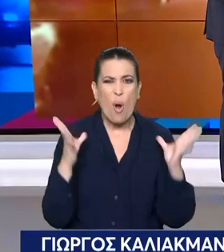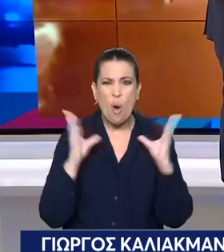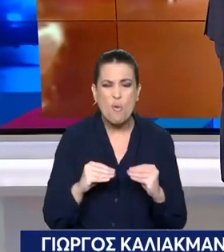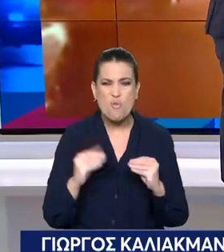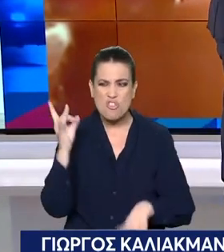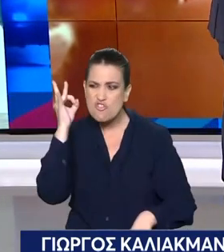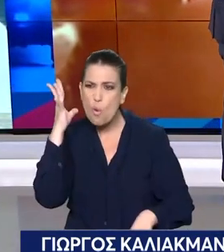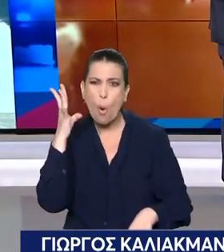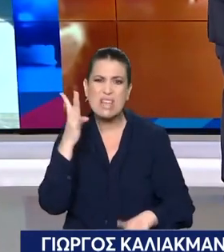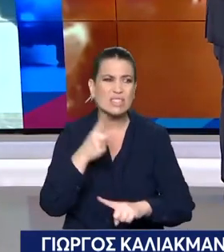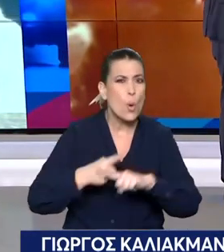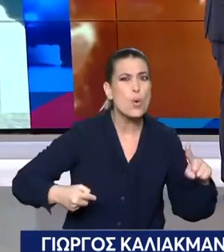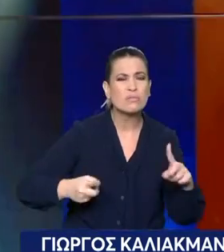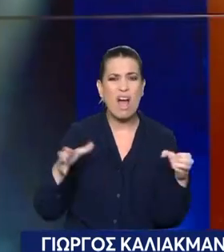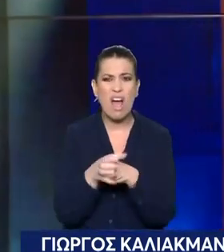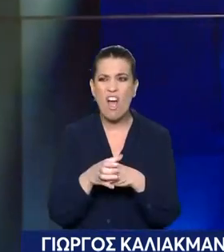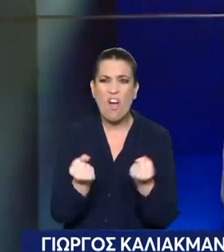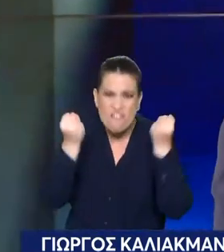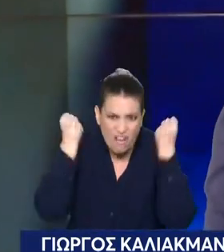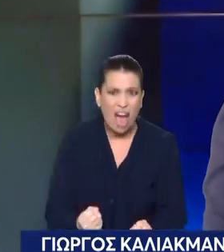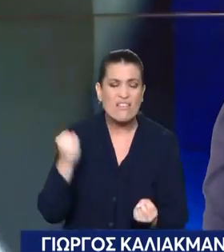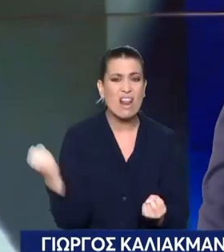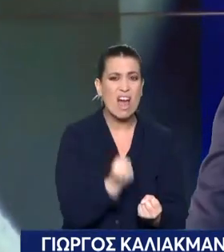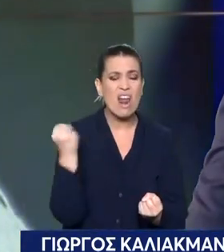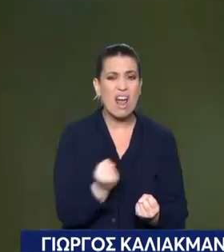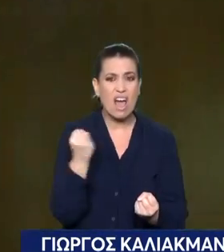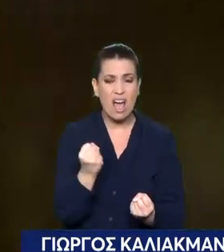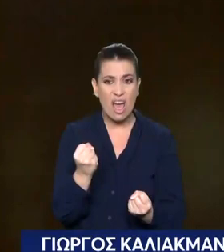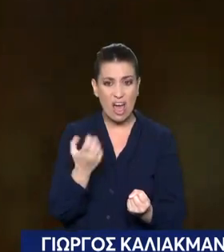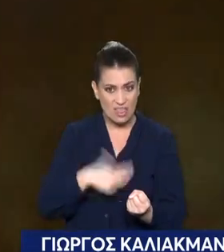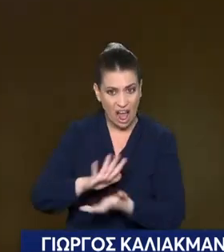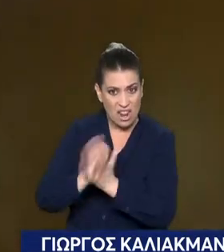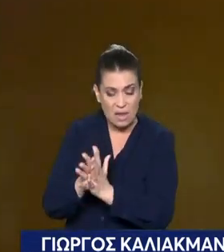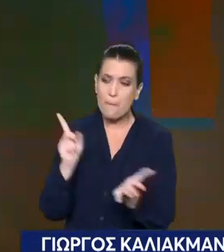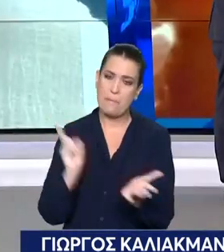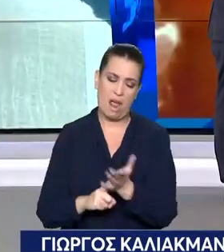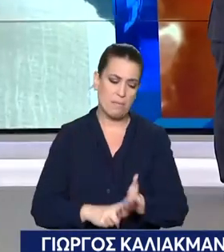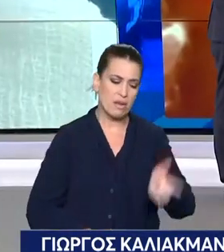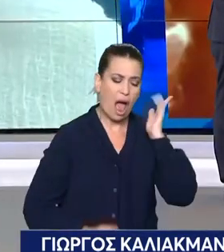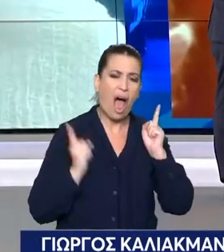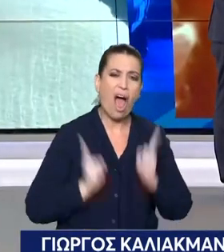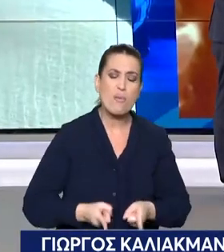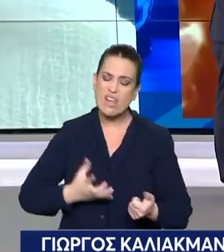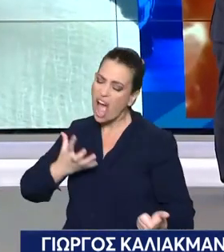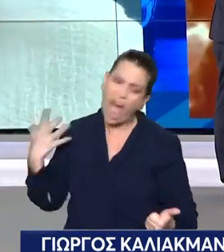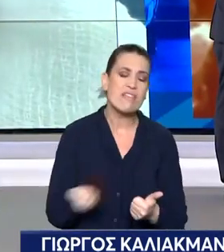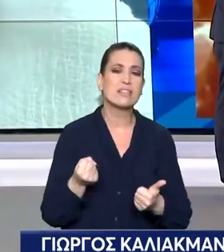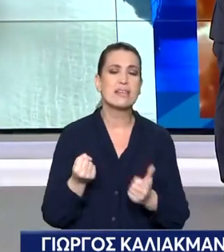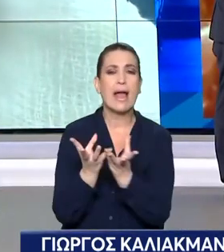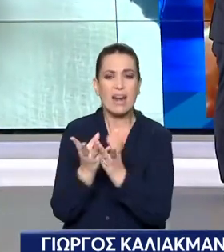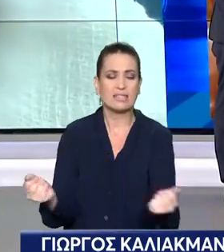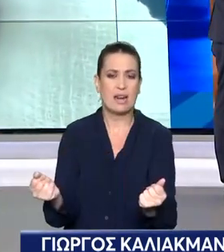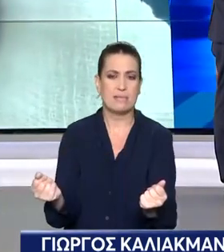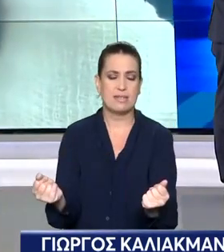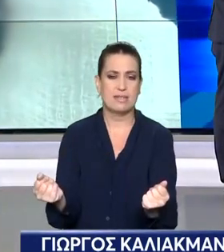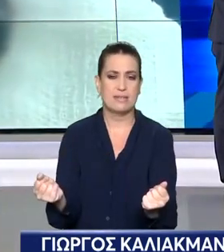Αγγλία. Εκεί τον σταματήσανε. Τον σταματήσανε όμως με γενναίες αποφάσεις. Να ρωτήσω κάτι όμως και για το ρόλο της αστυνομίας. Εδώ, όπως μας περιγράφετε τα πράγματα, φαίνεται